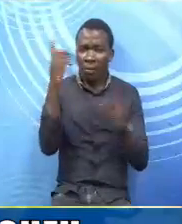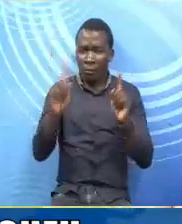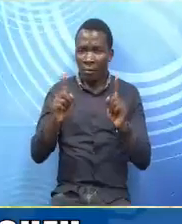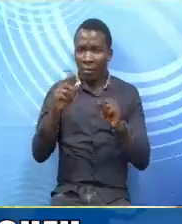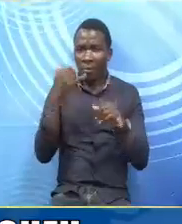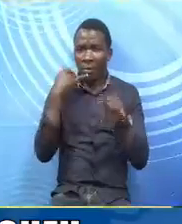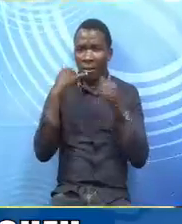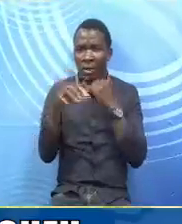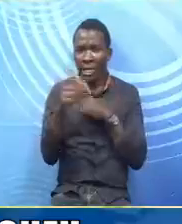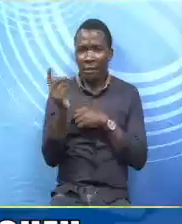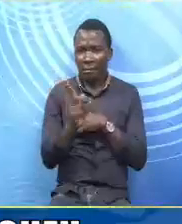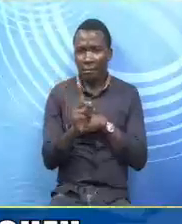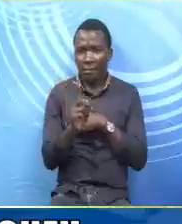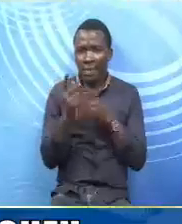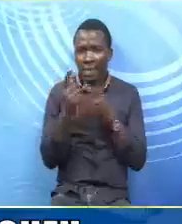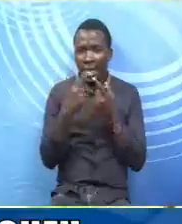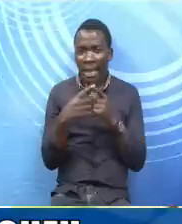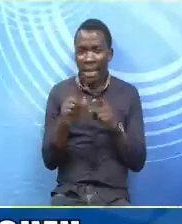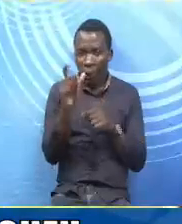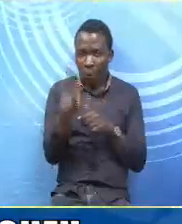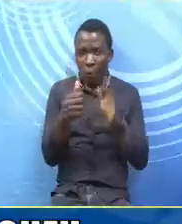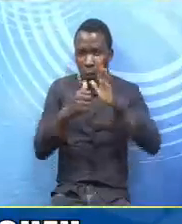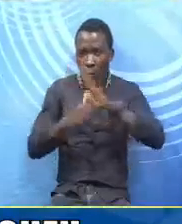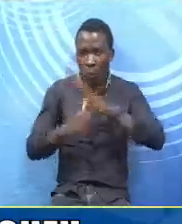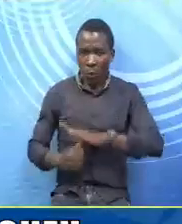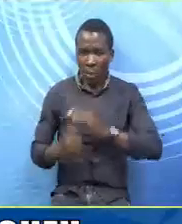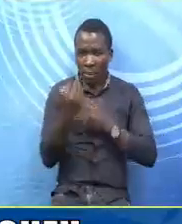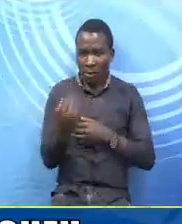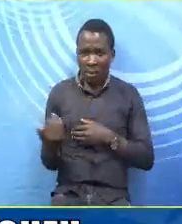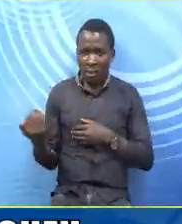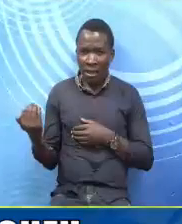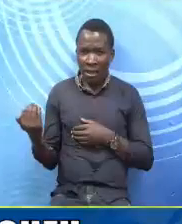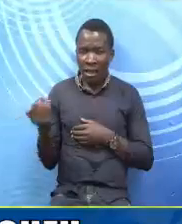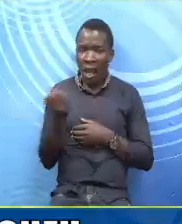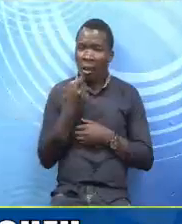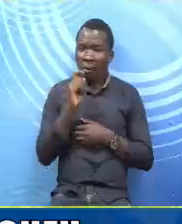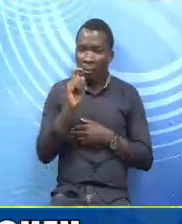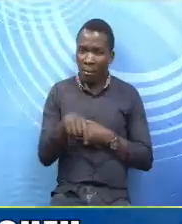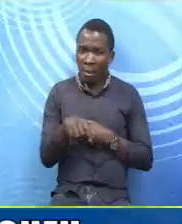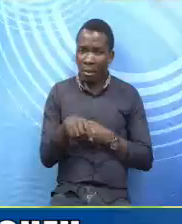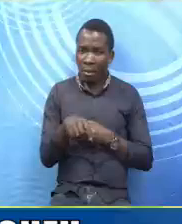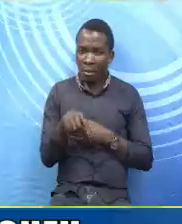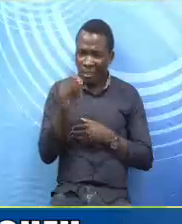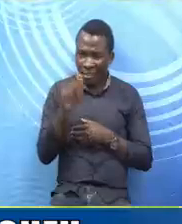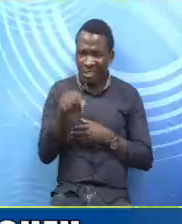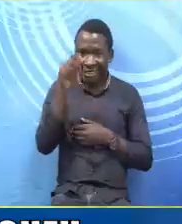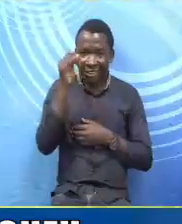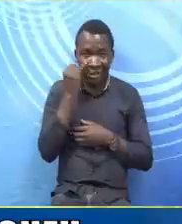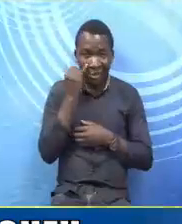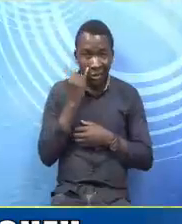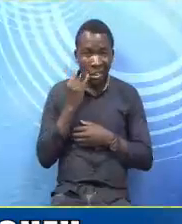yanjye ariko umuntu ahohoteye umwana ahubwo bavuga ko bazaga tuzabakanira bajye